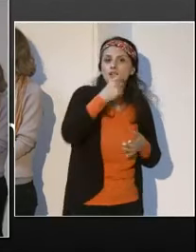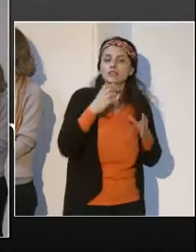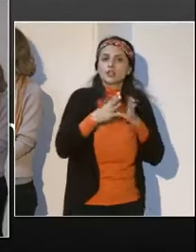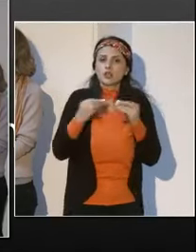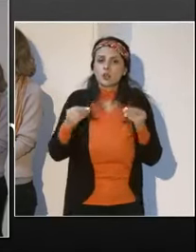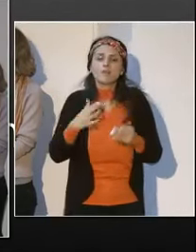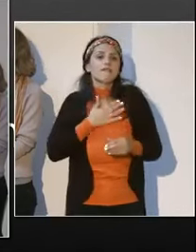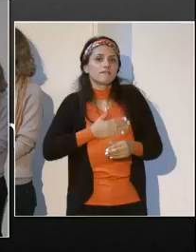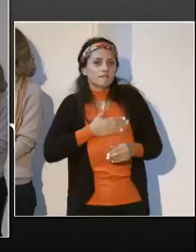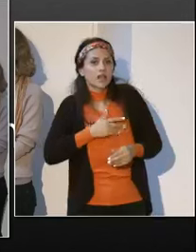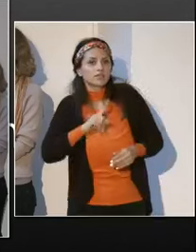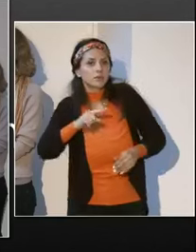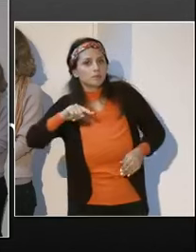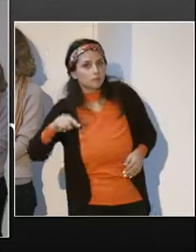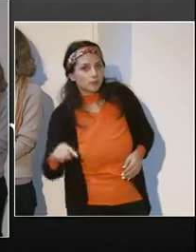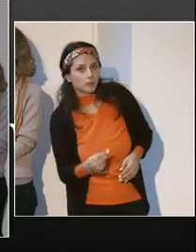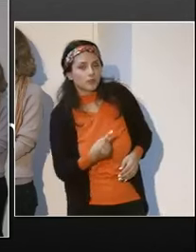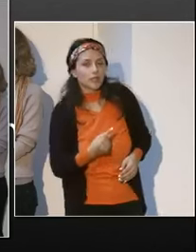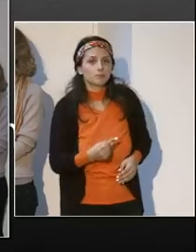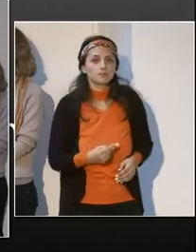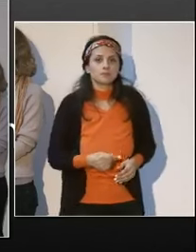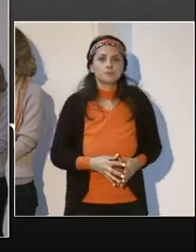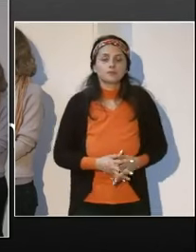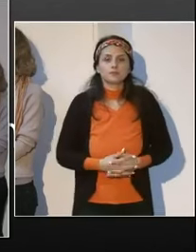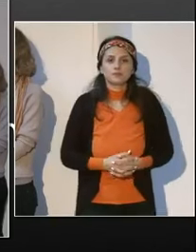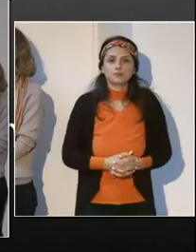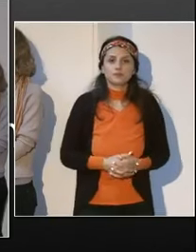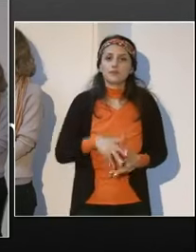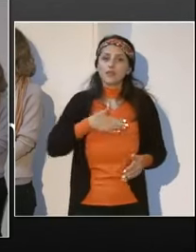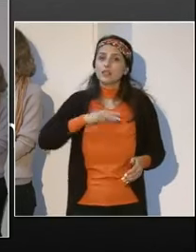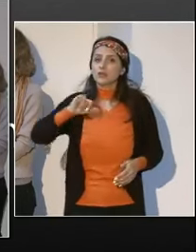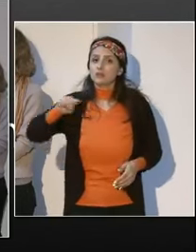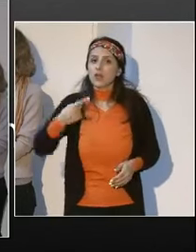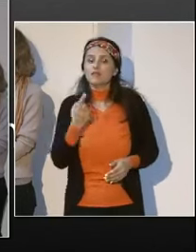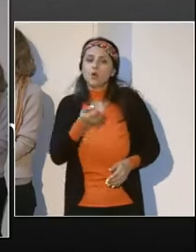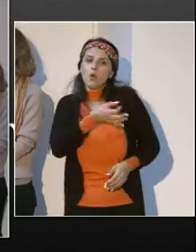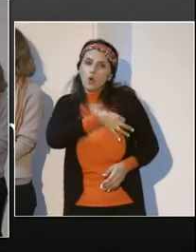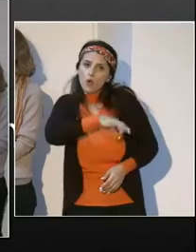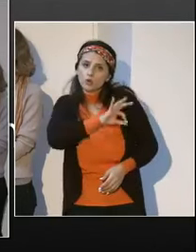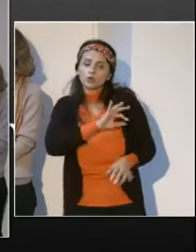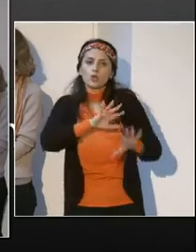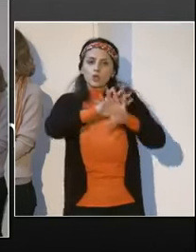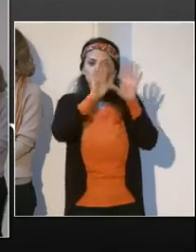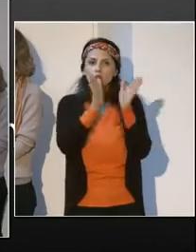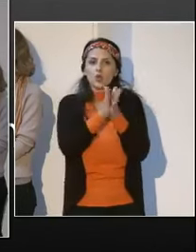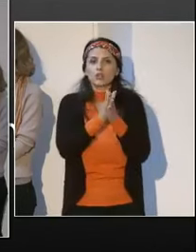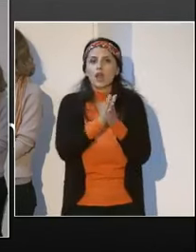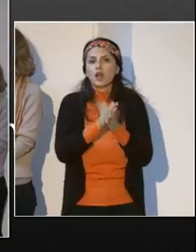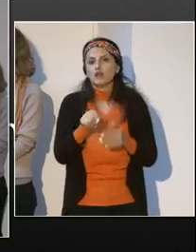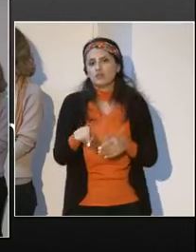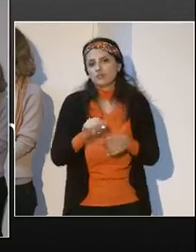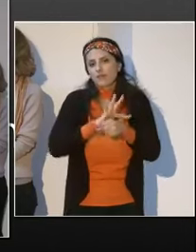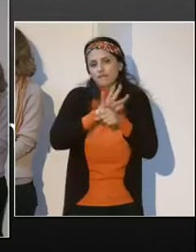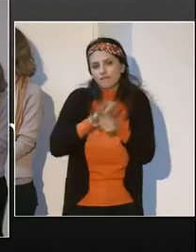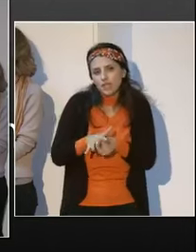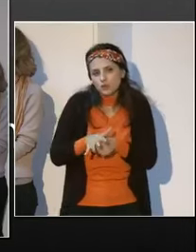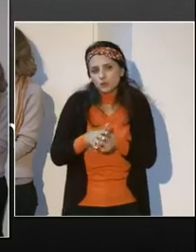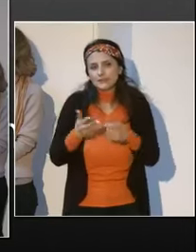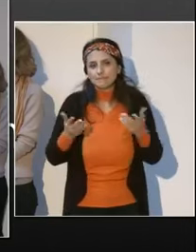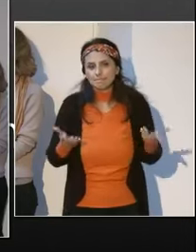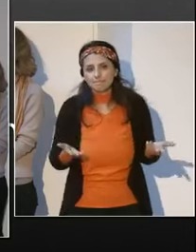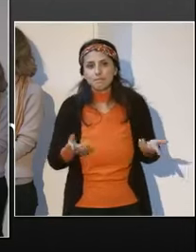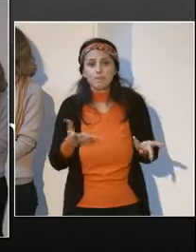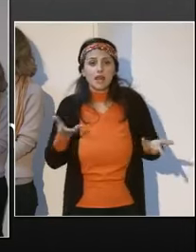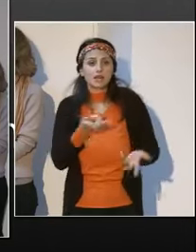vrea sa putem sa să avem control total asupra acestui virus insa o mare parte din